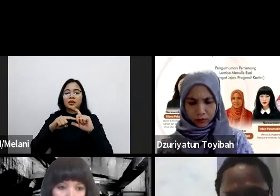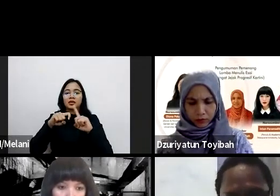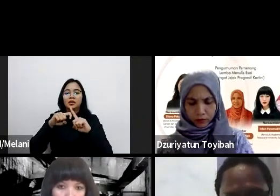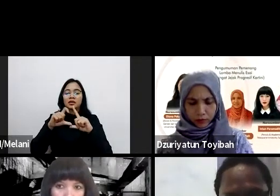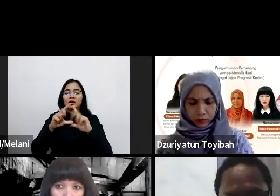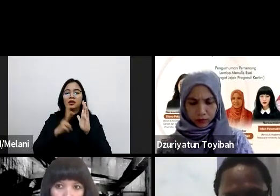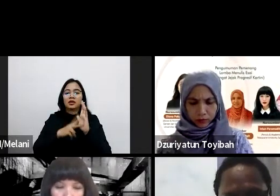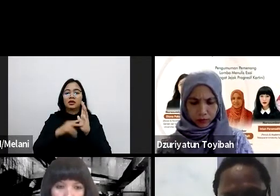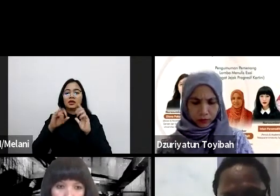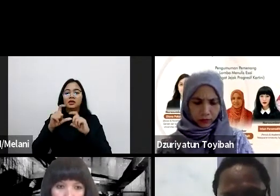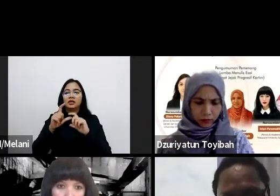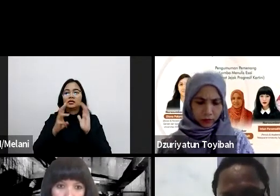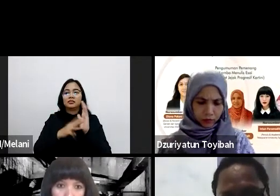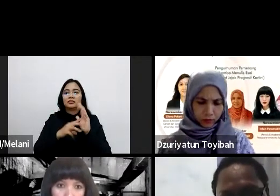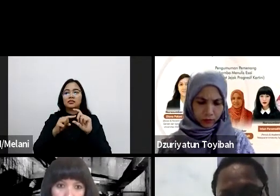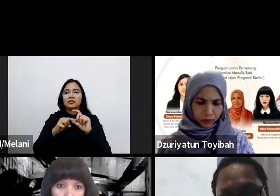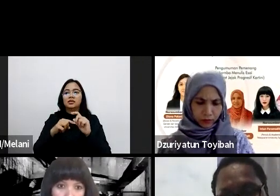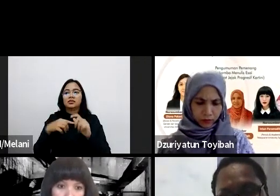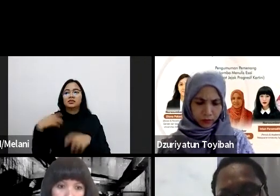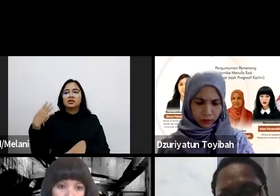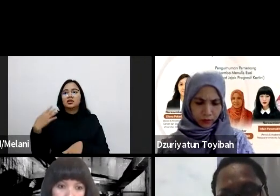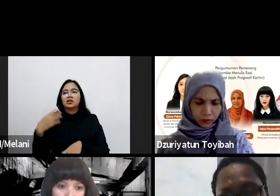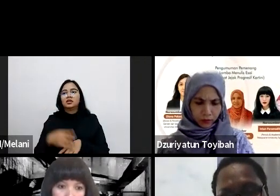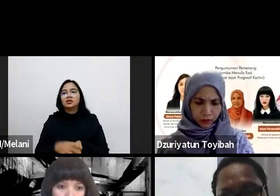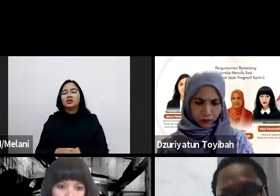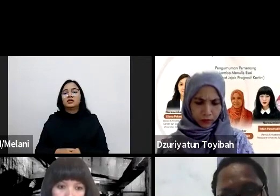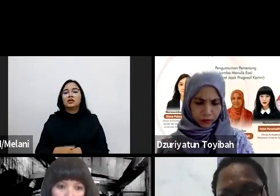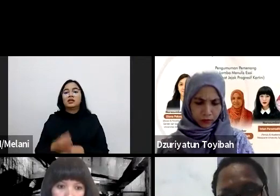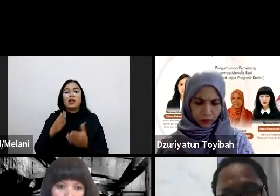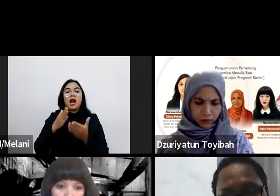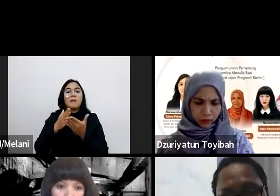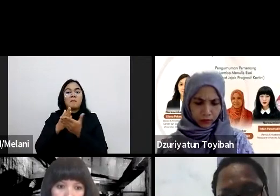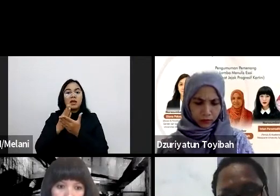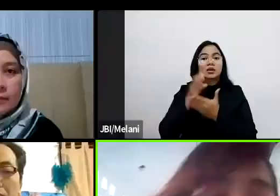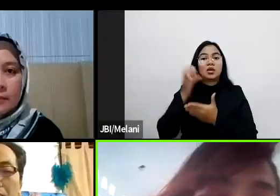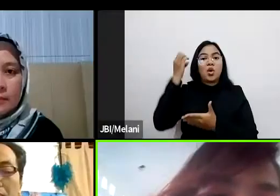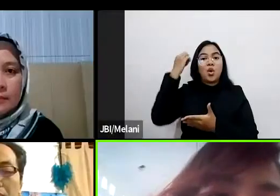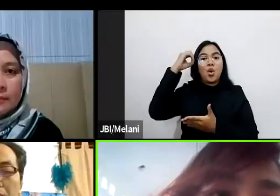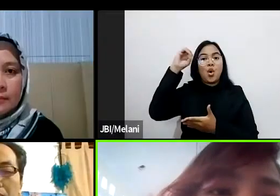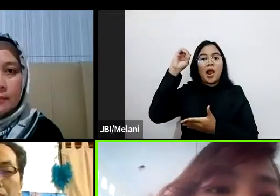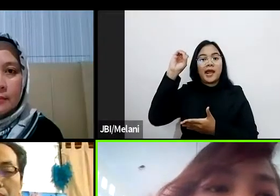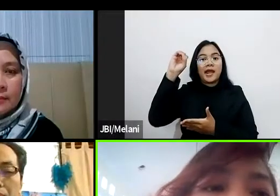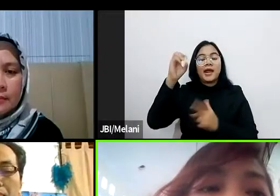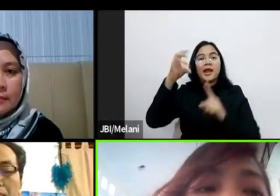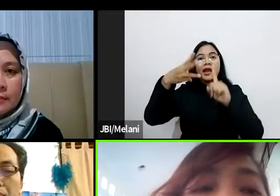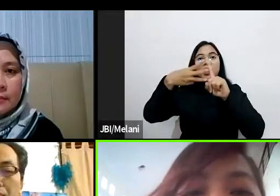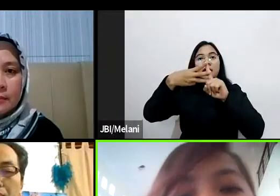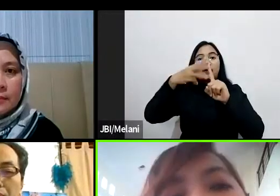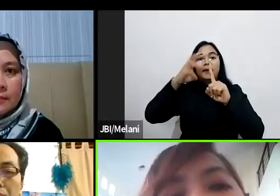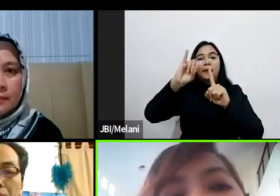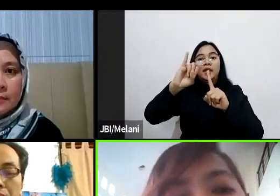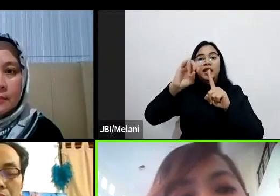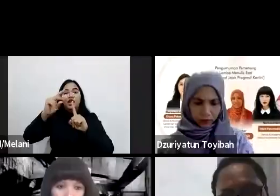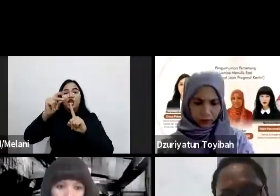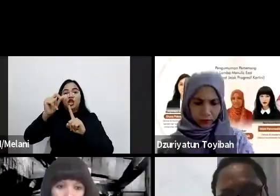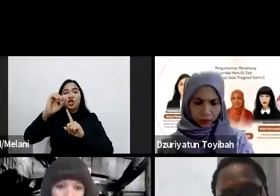telah ada ini seringkali yaitu terhambat oleh birokrasi dan juga perspektif yang belum berpihak pada korban. Terima kasih